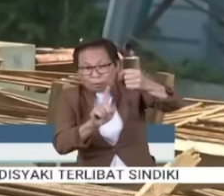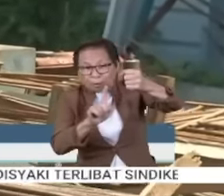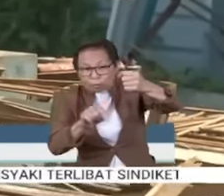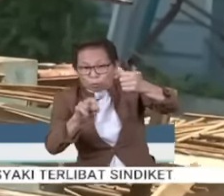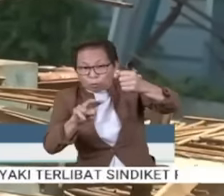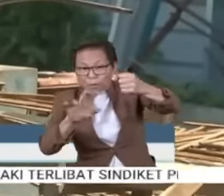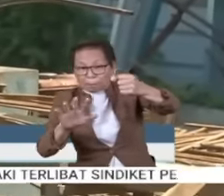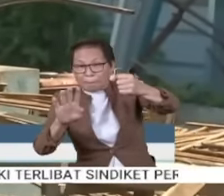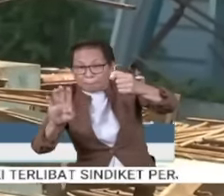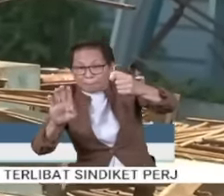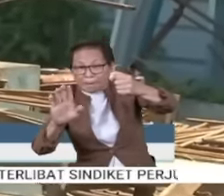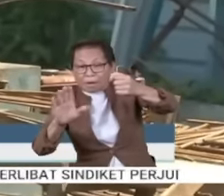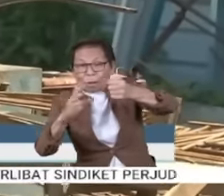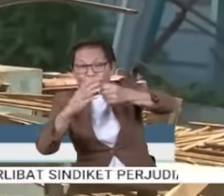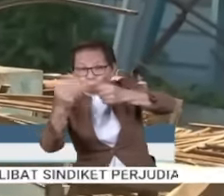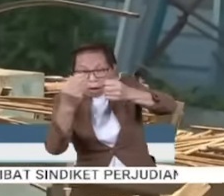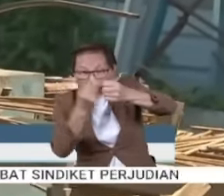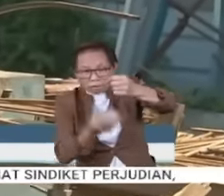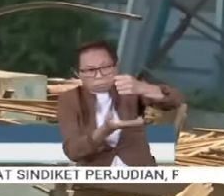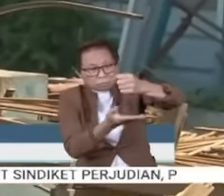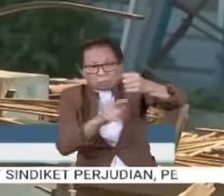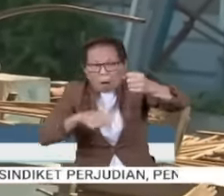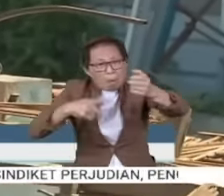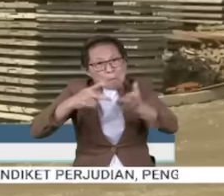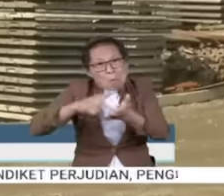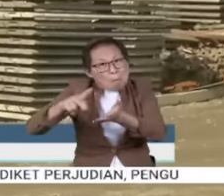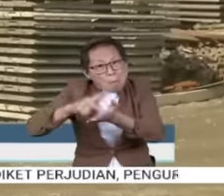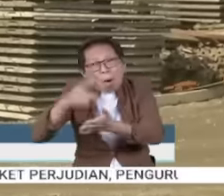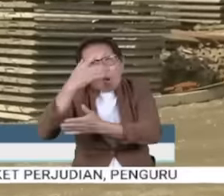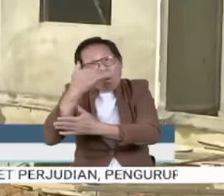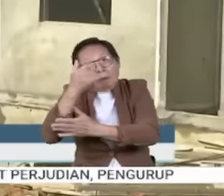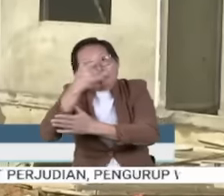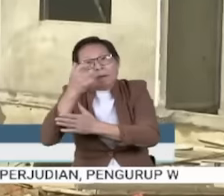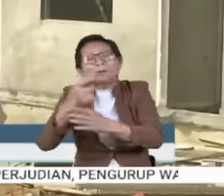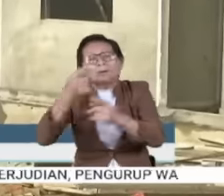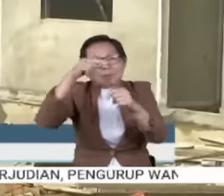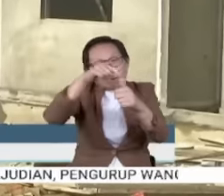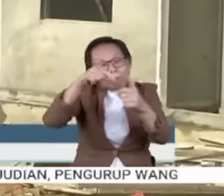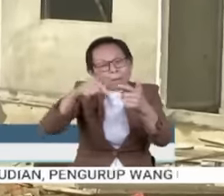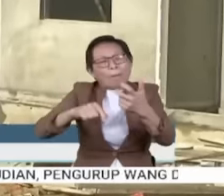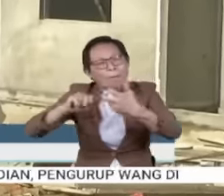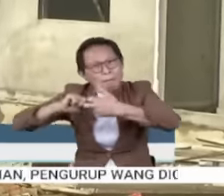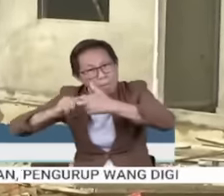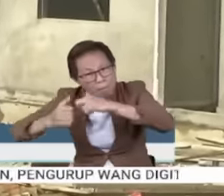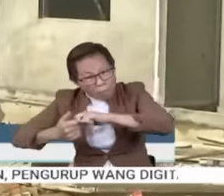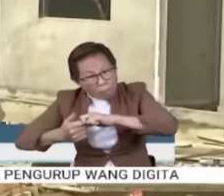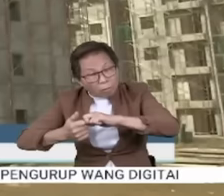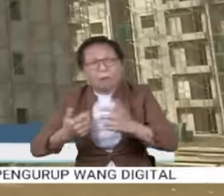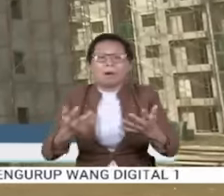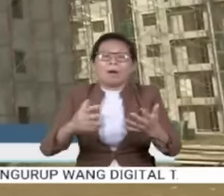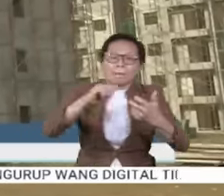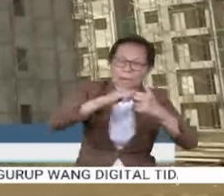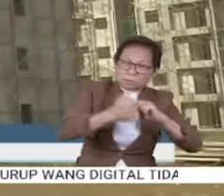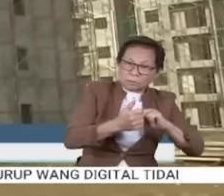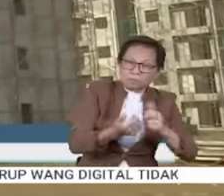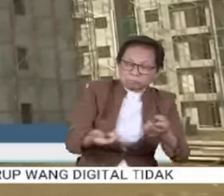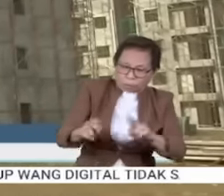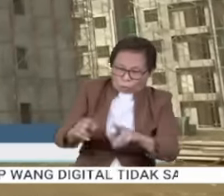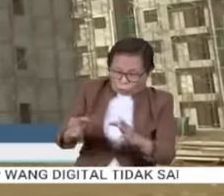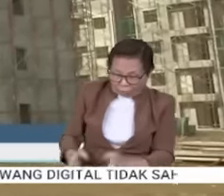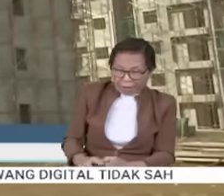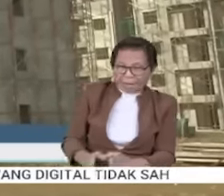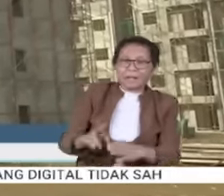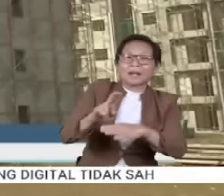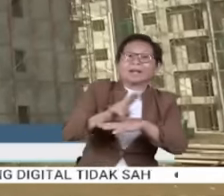452 billian Ringgit tidak dapat dibelanjakan disebabkan beberapa isu antaranya isu kontraktor